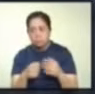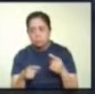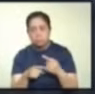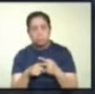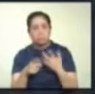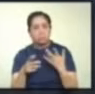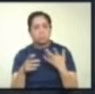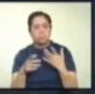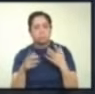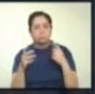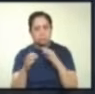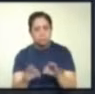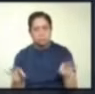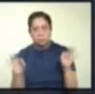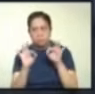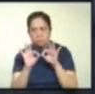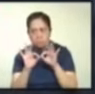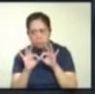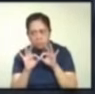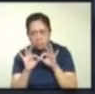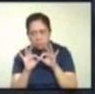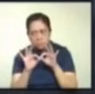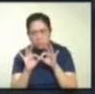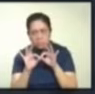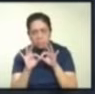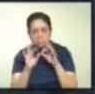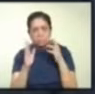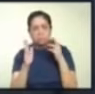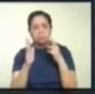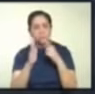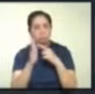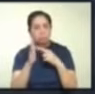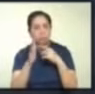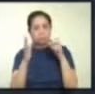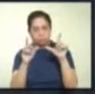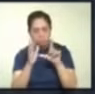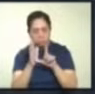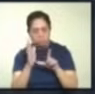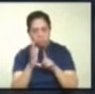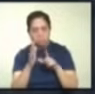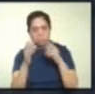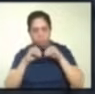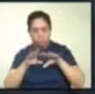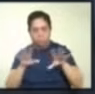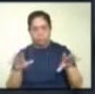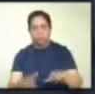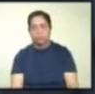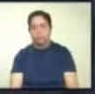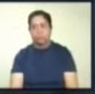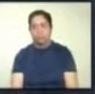now, what is important is that the rule of law has prevailed.